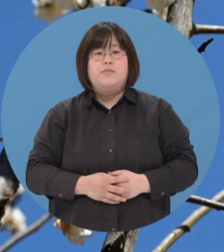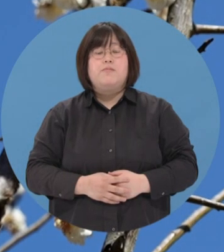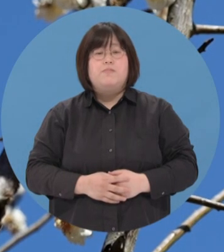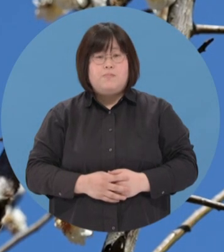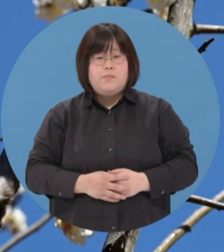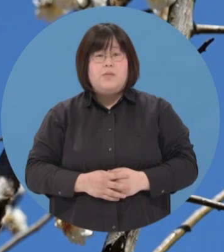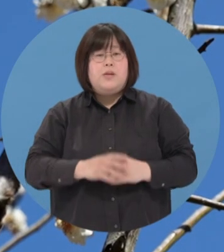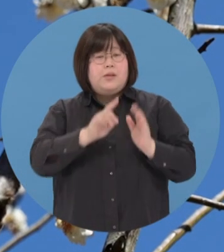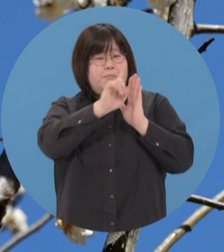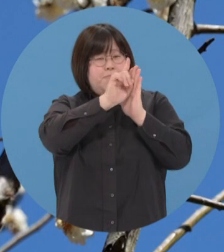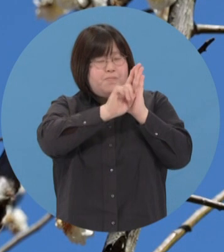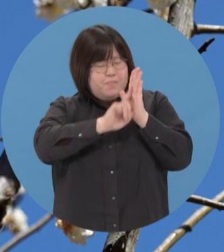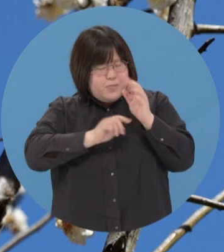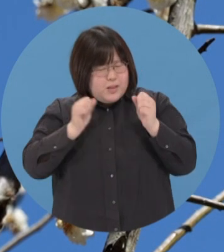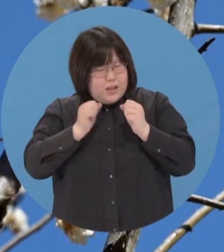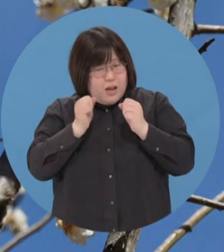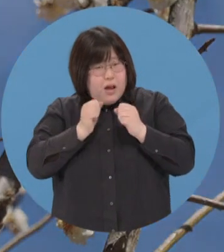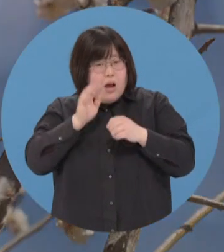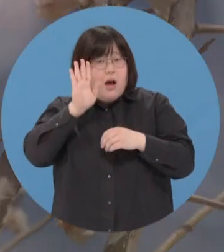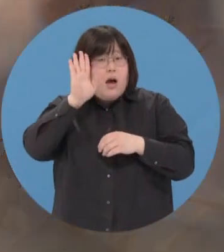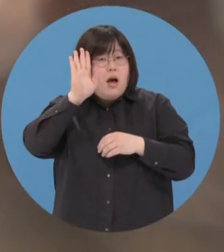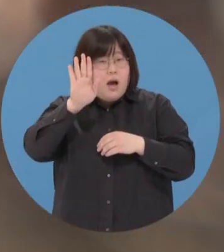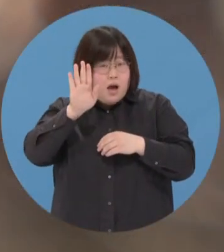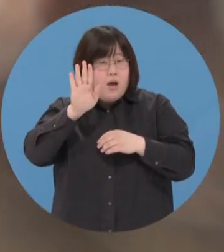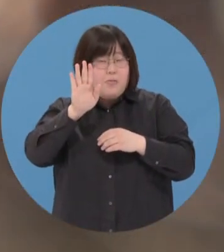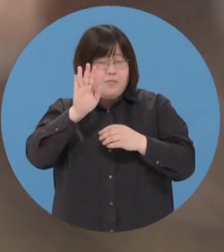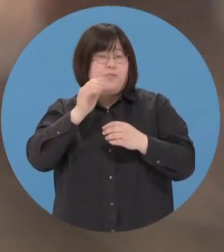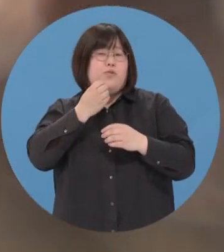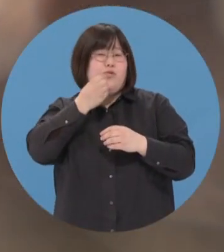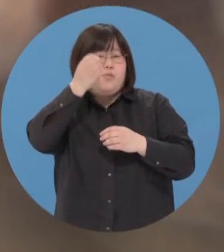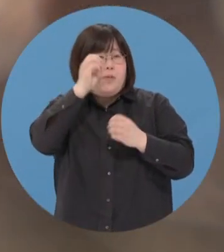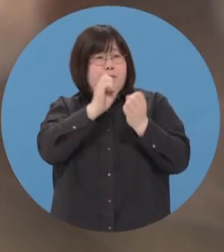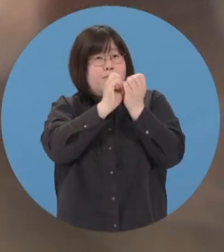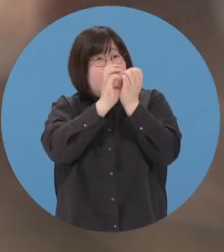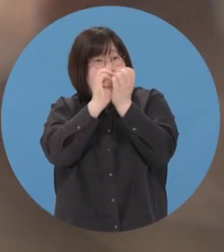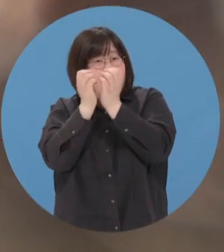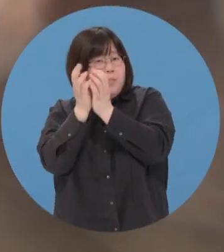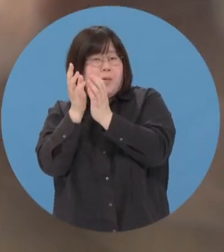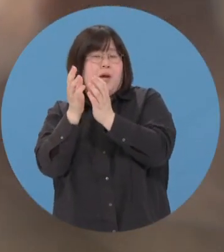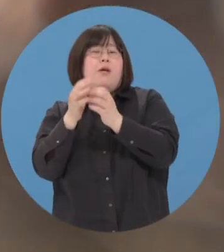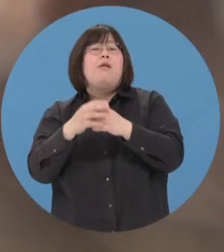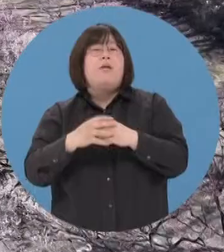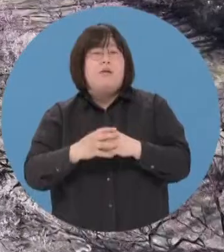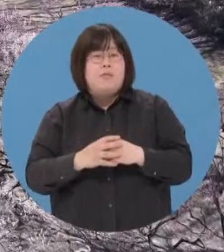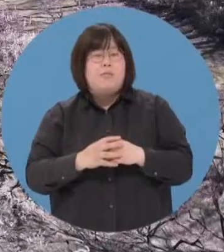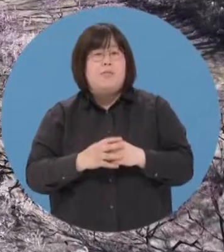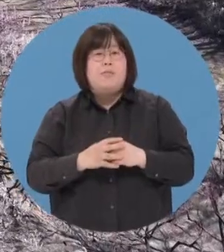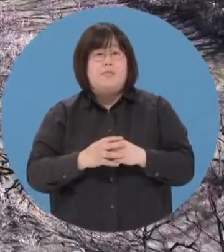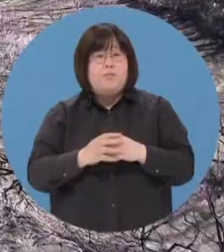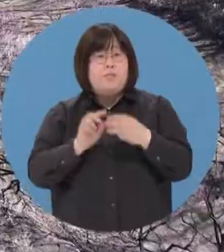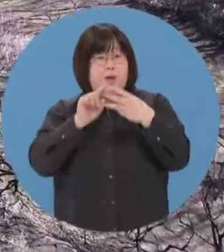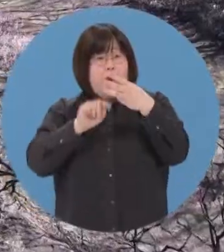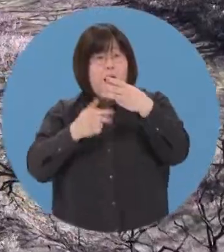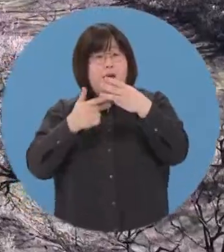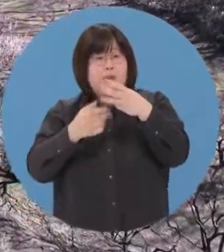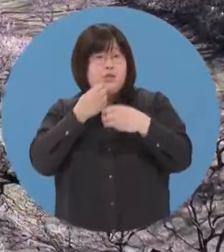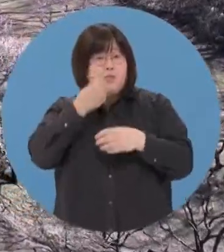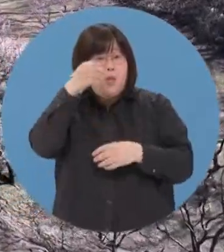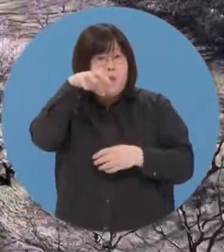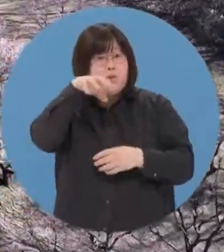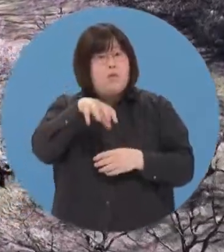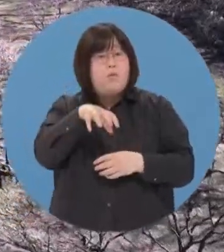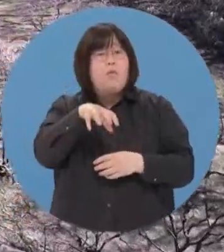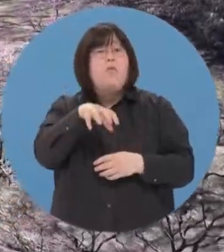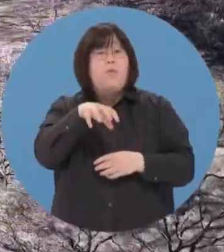厳しい寒さを乗り越え、今年も可憐に咲いた梅の花。甲斐市梅の里